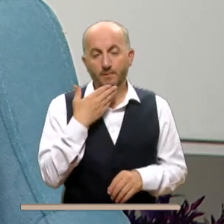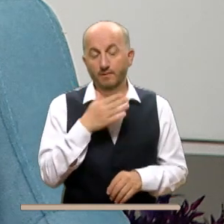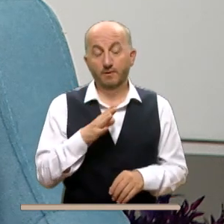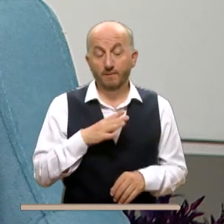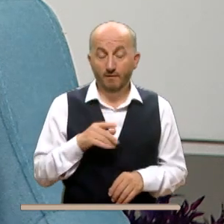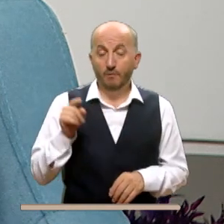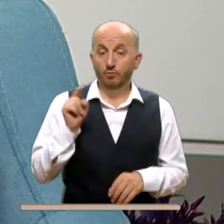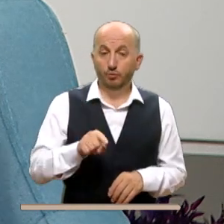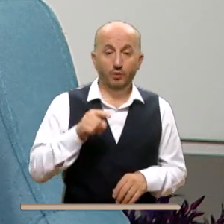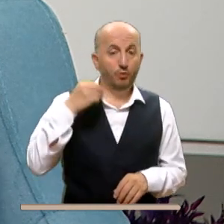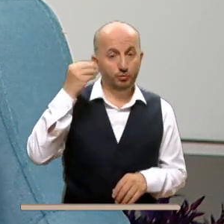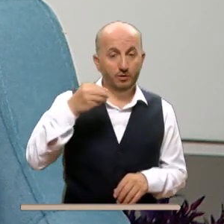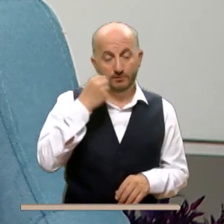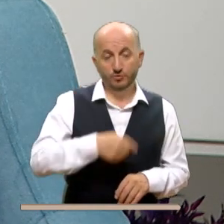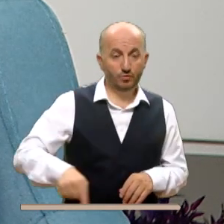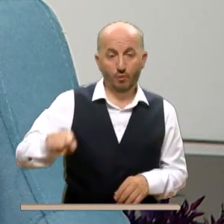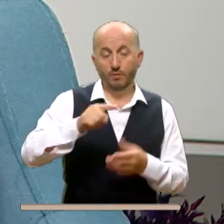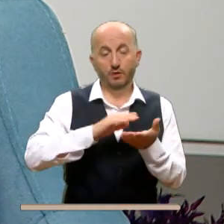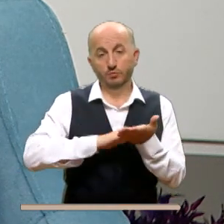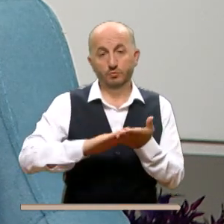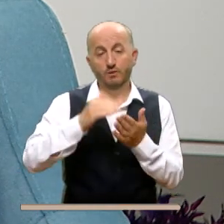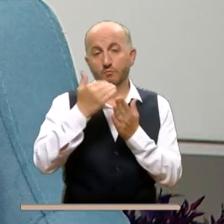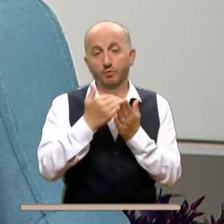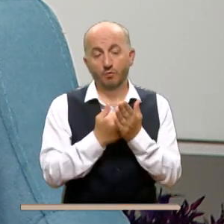Burada hocalarımız onlara düzenli programlar